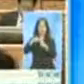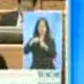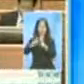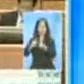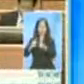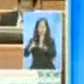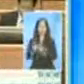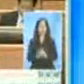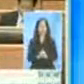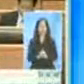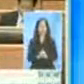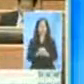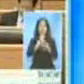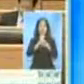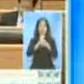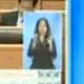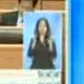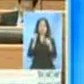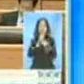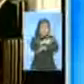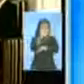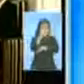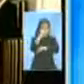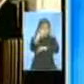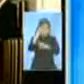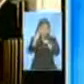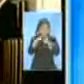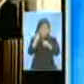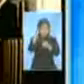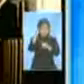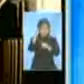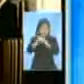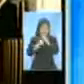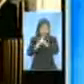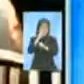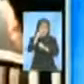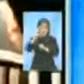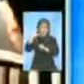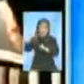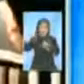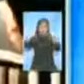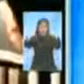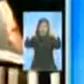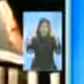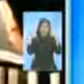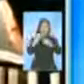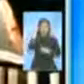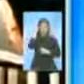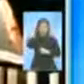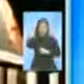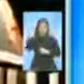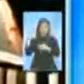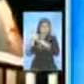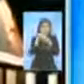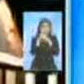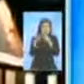มีหน้าแหละคุณนิพิษวันนี้ถึงมีการอภิปรายอะไรปัญญาอ่อนปัญญาอ่อนด่าอภิปรายด่าว่